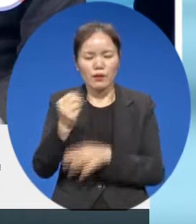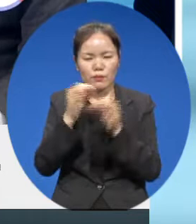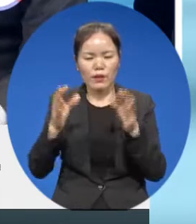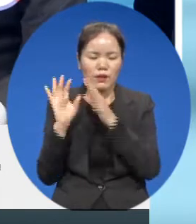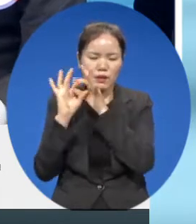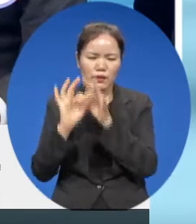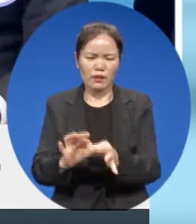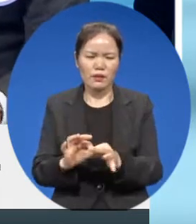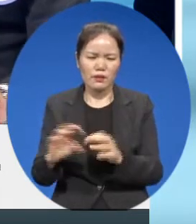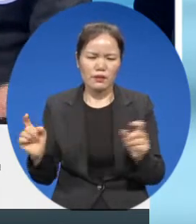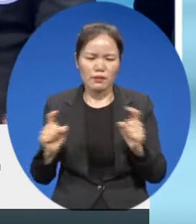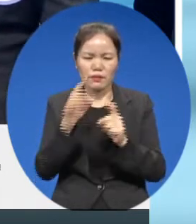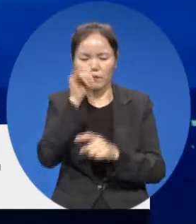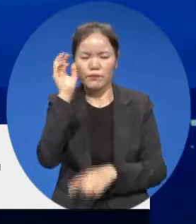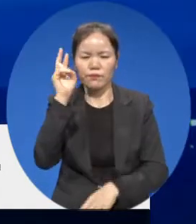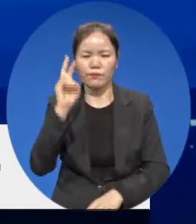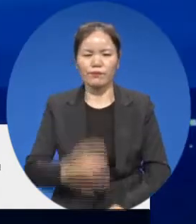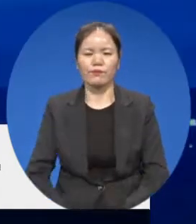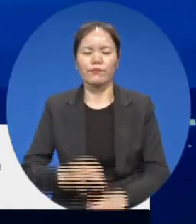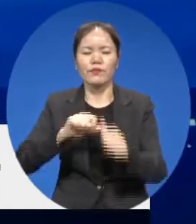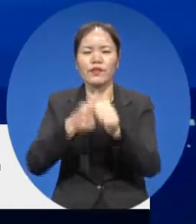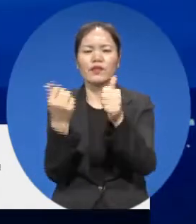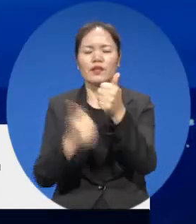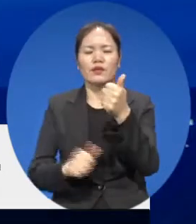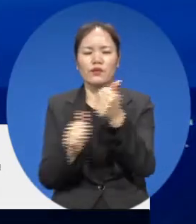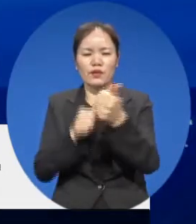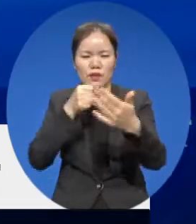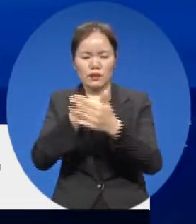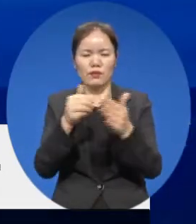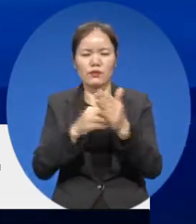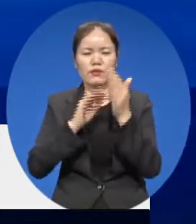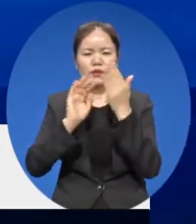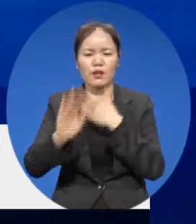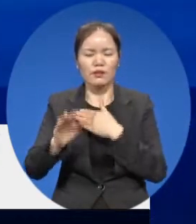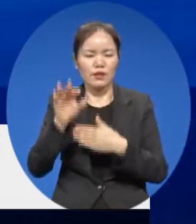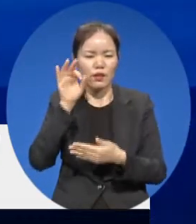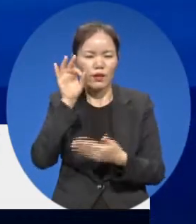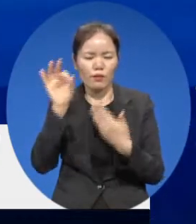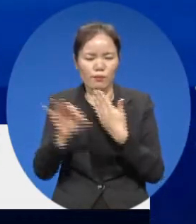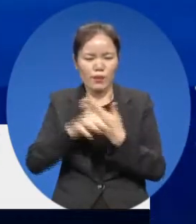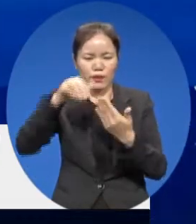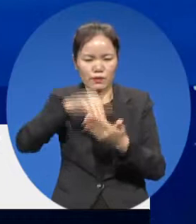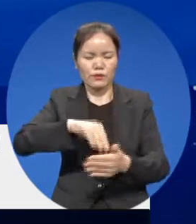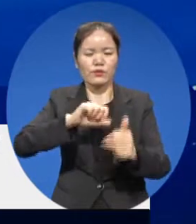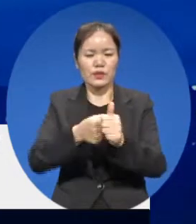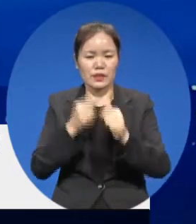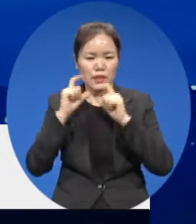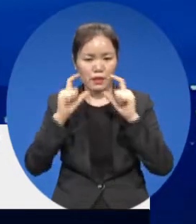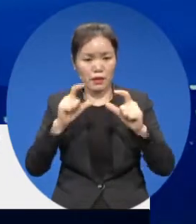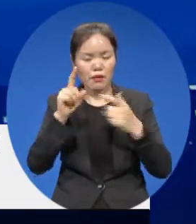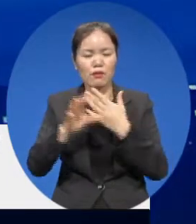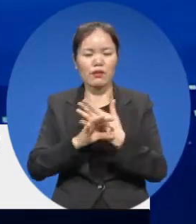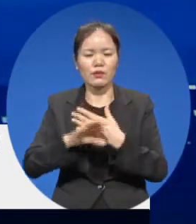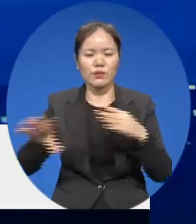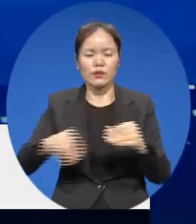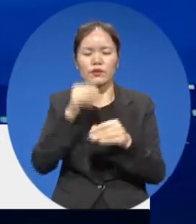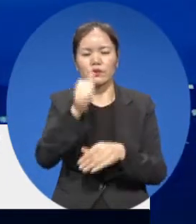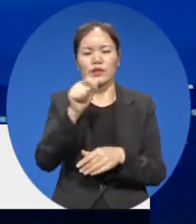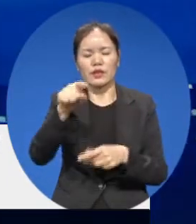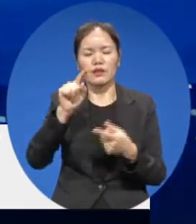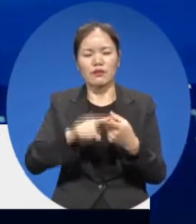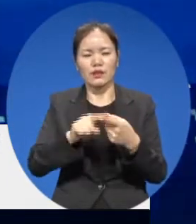예상이 됩니다 그렇군요 무 징계위원회의 결정 이후 만약에 중징계가 내려지게 되는 총장은 역시 이같은